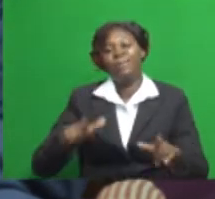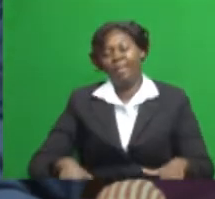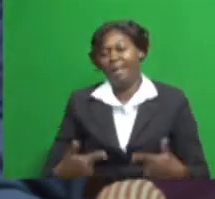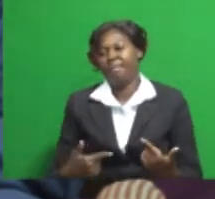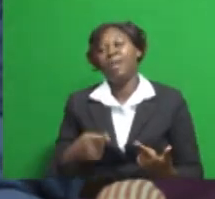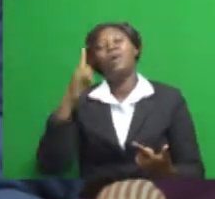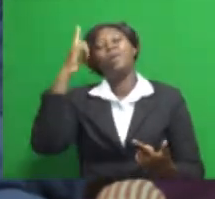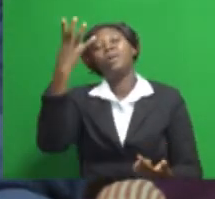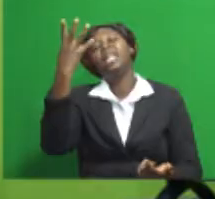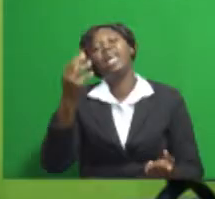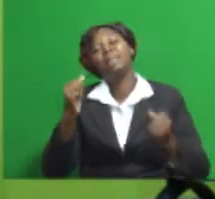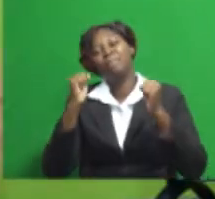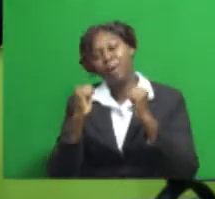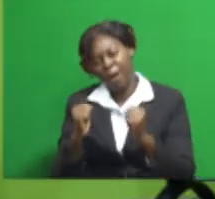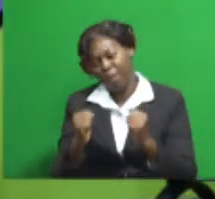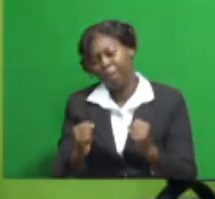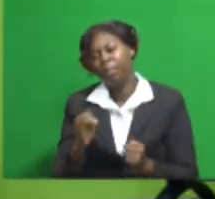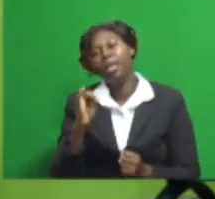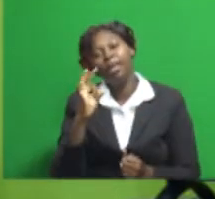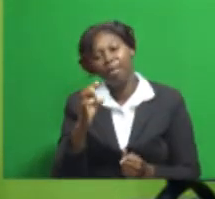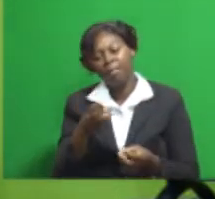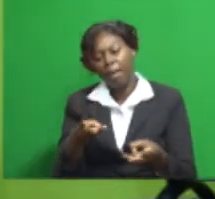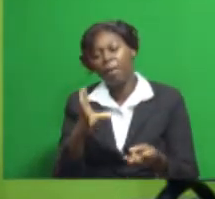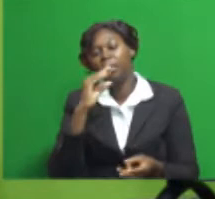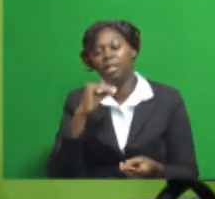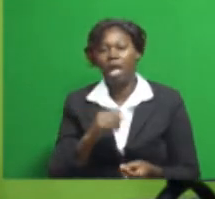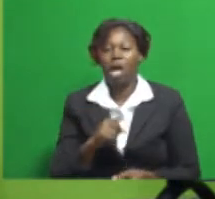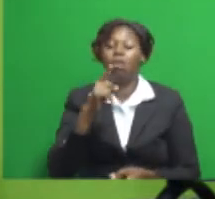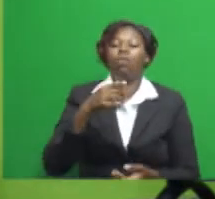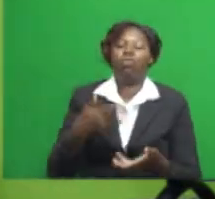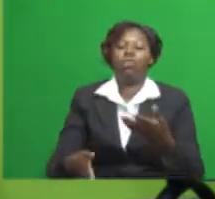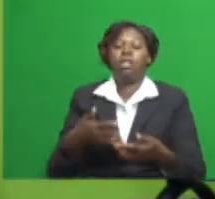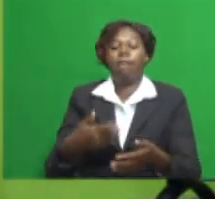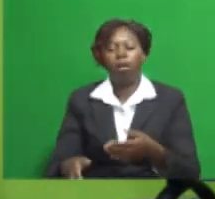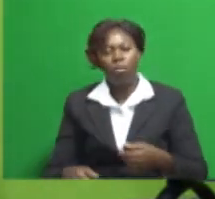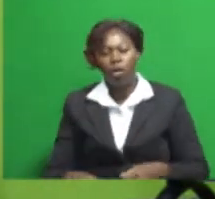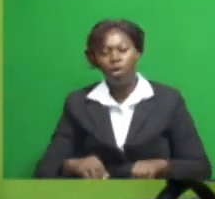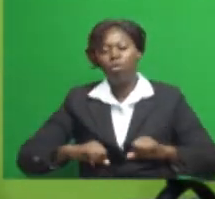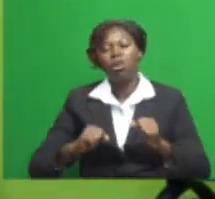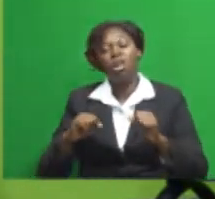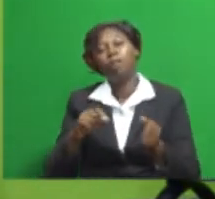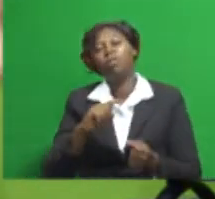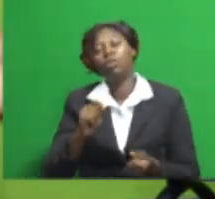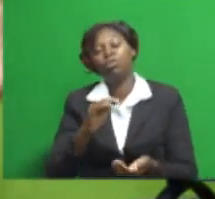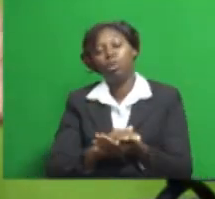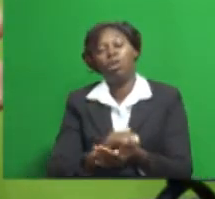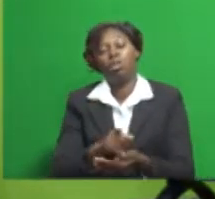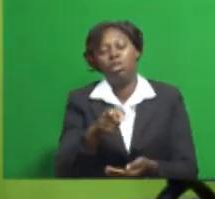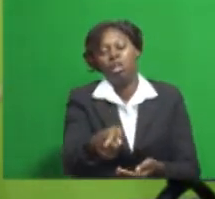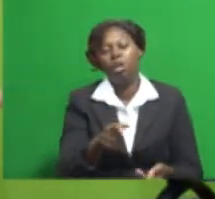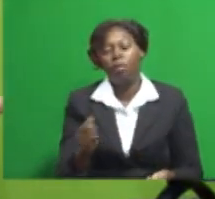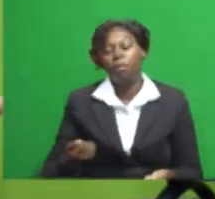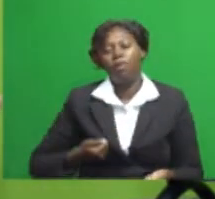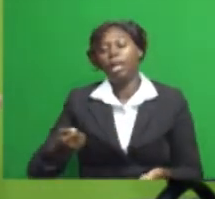anavo. Kuzi unozoti vanhu vakatyisidzwa nzo muchaiona nhamo. Muchaiona nhamo mukuramba kugadzira tsika dzatete wenyidzi. Muchaiona iye